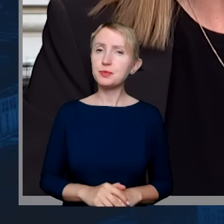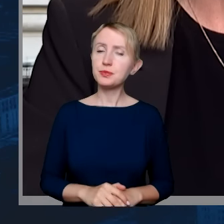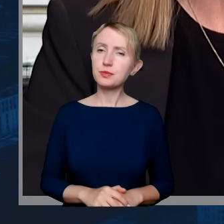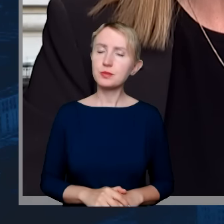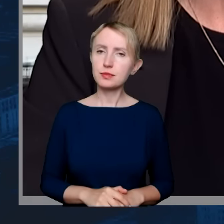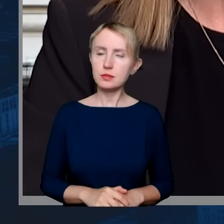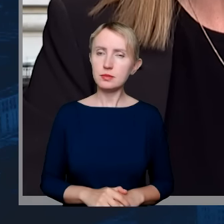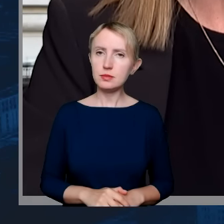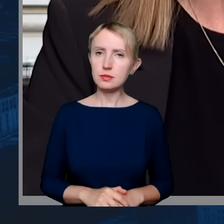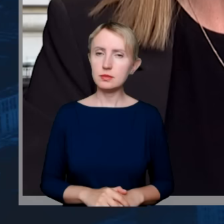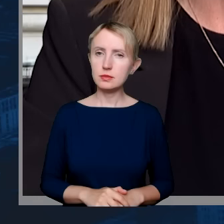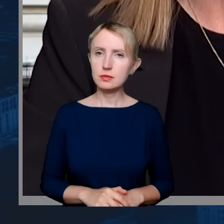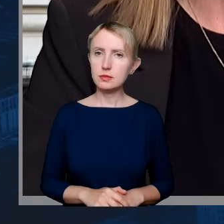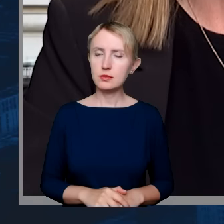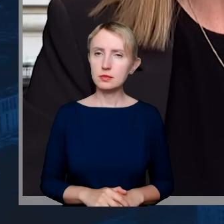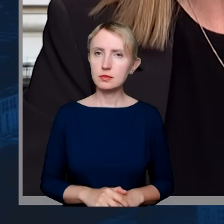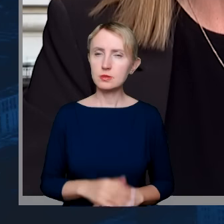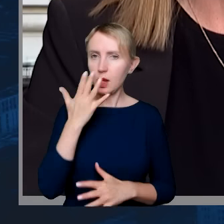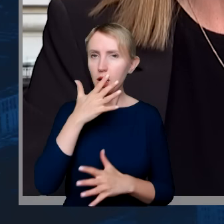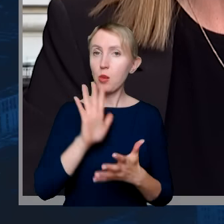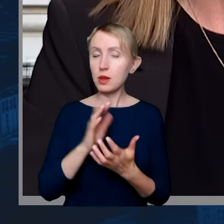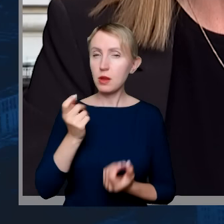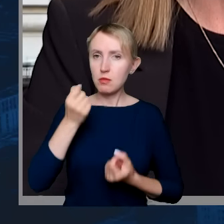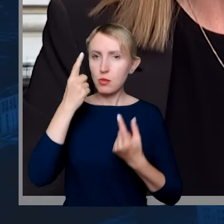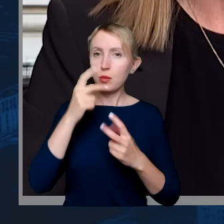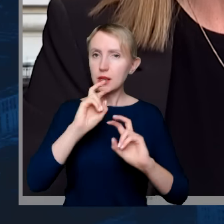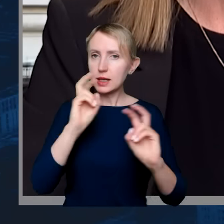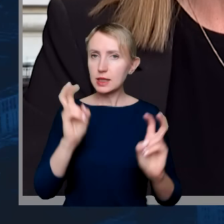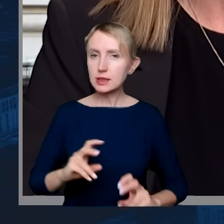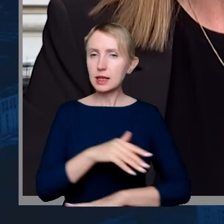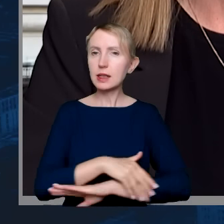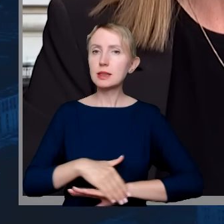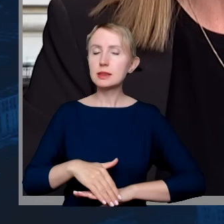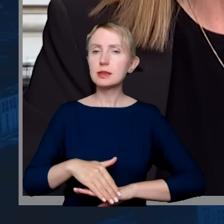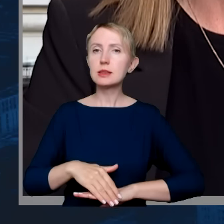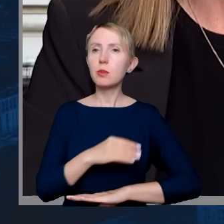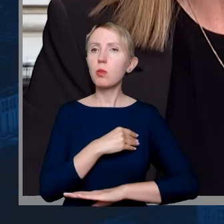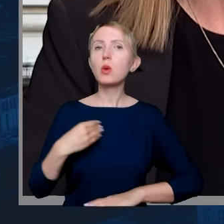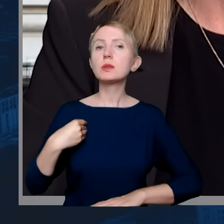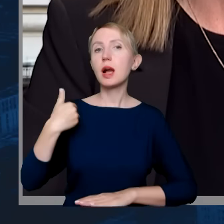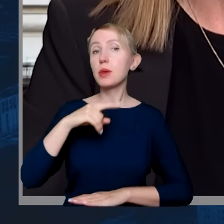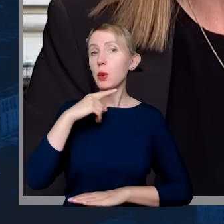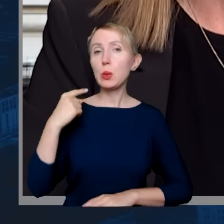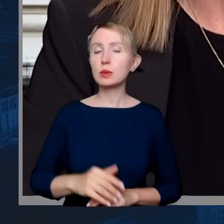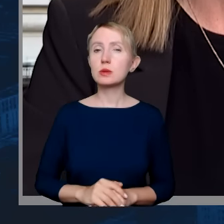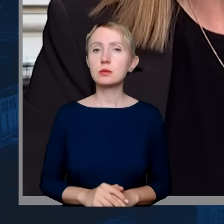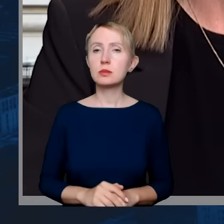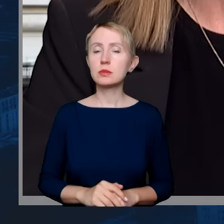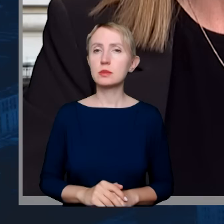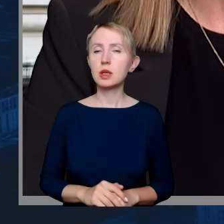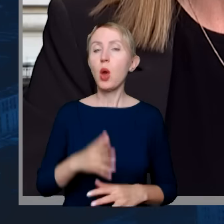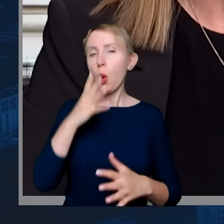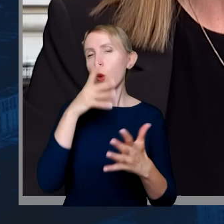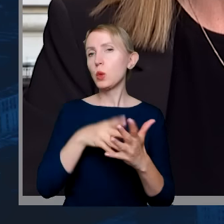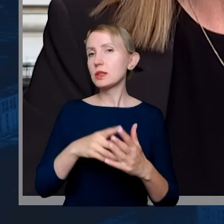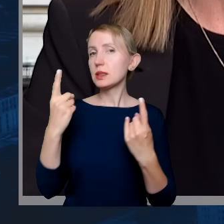optyka tego, jaki jest pomysł na ten kryzys na granicy polsko-białoruskiej i ocena tej sytuacji już jest odmienna